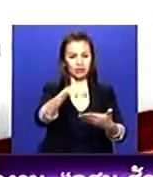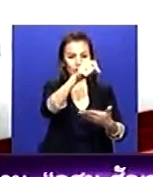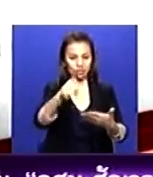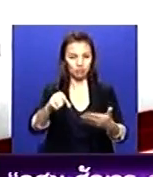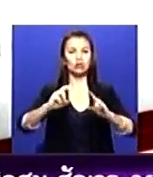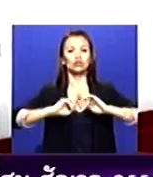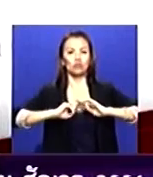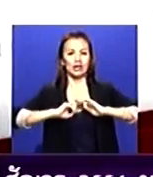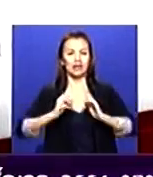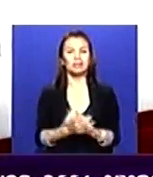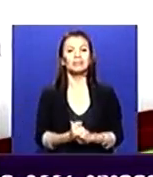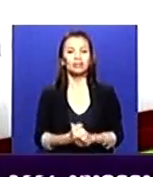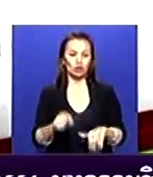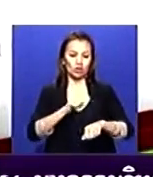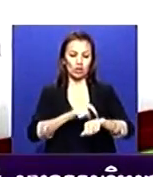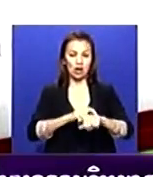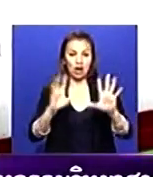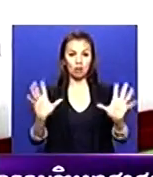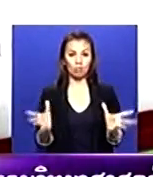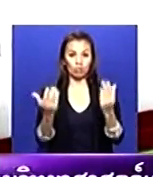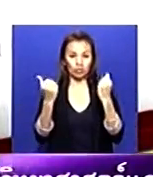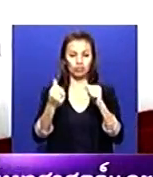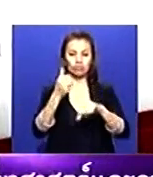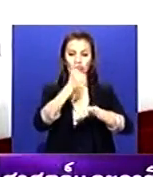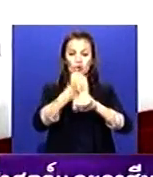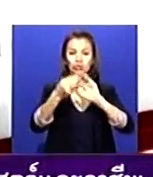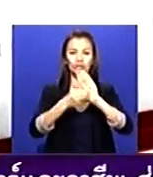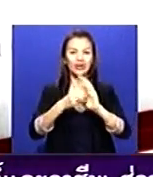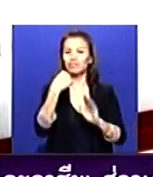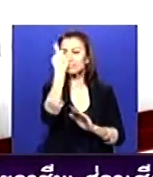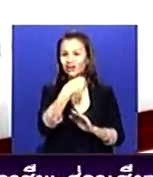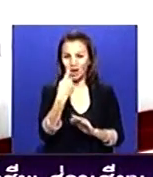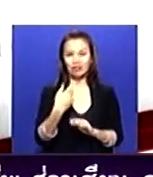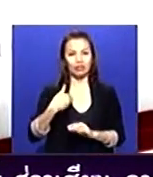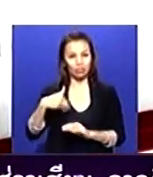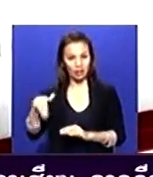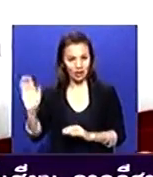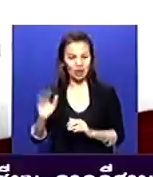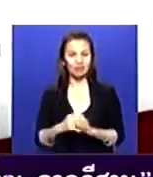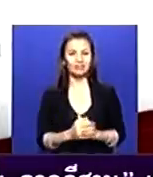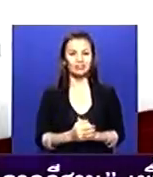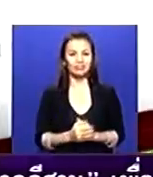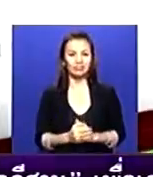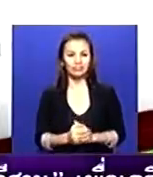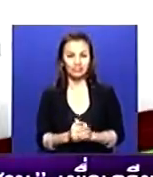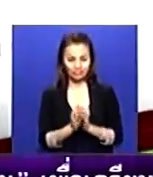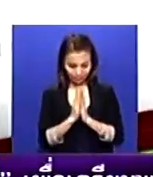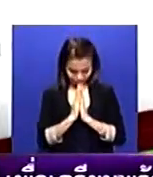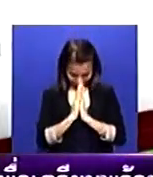ำหรับวันนี้ค่ะหมดเวลาของ3มีนาชี้ชะตากทม.แล้วค่ะดิฉันลีลิยาอุปพงษ์ลาไปก่อนสวัสดีค่ะ